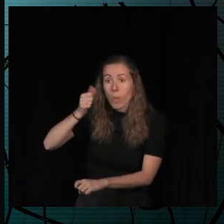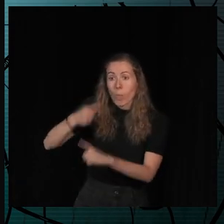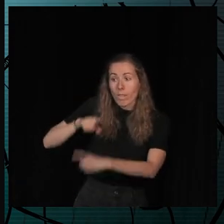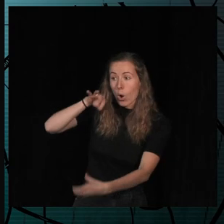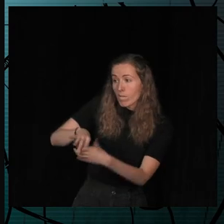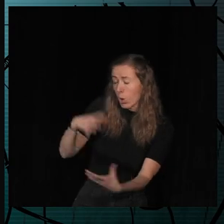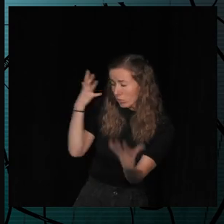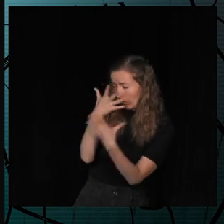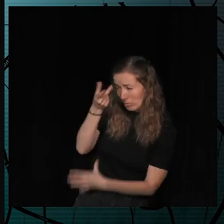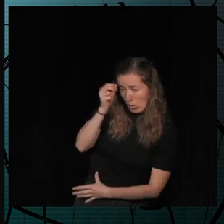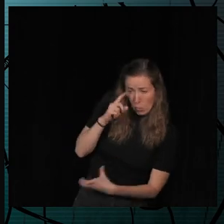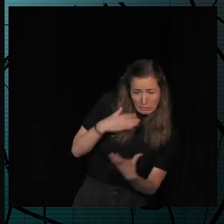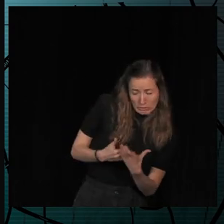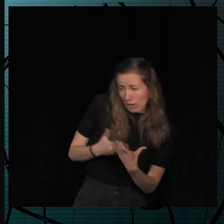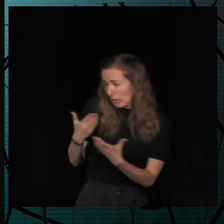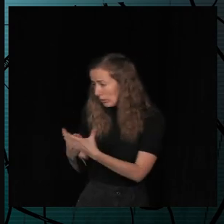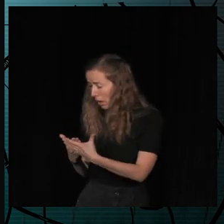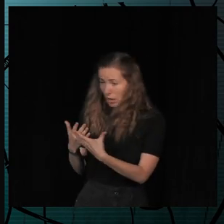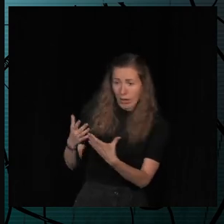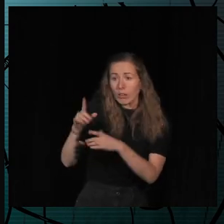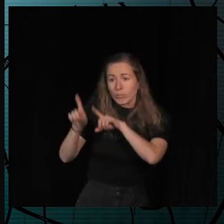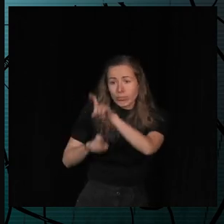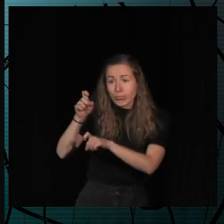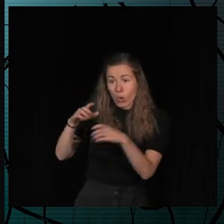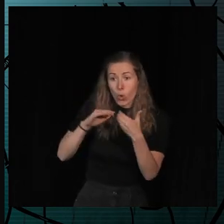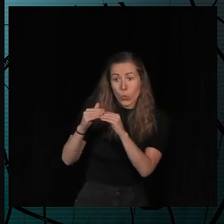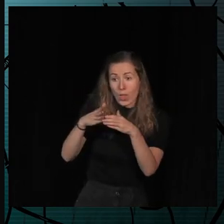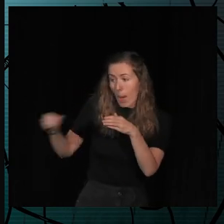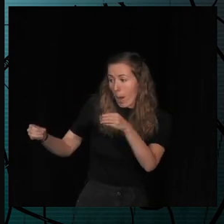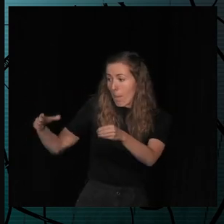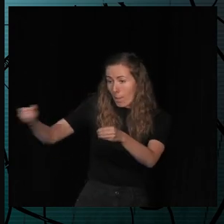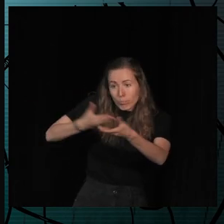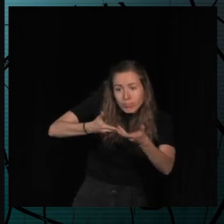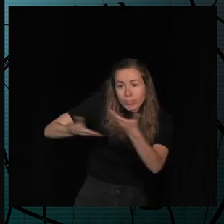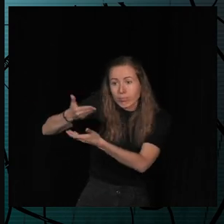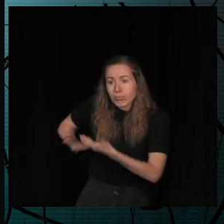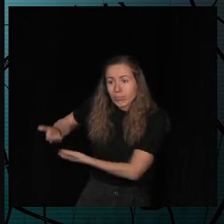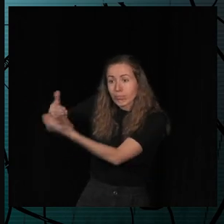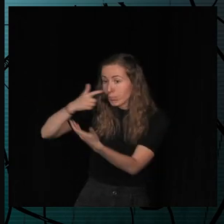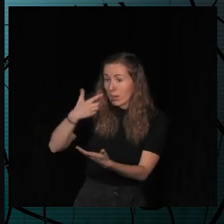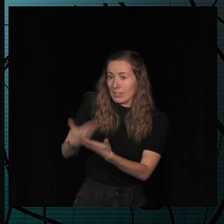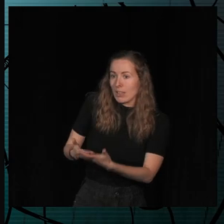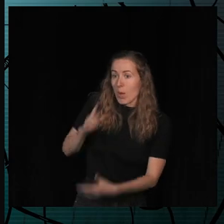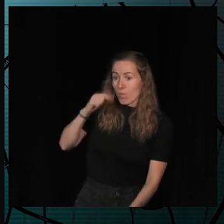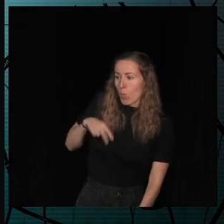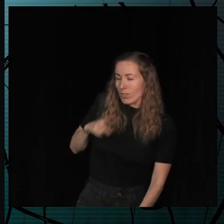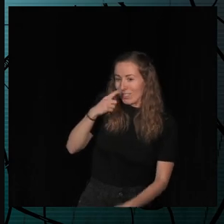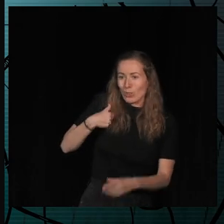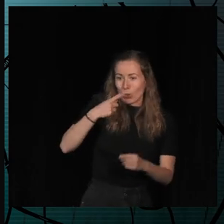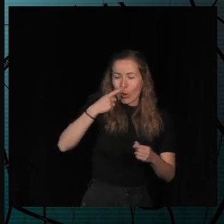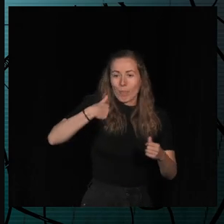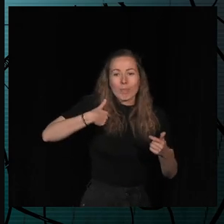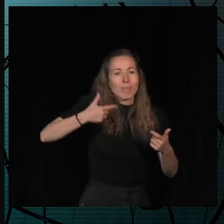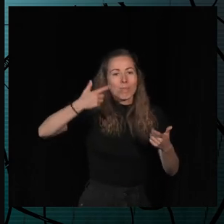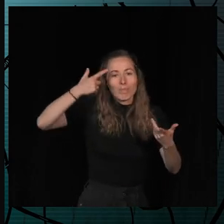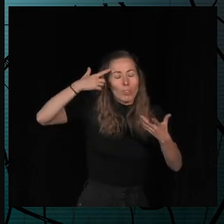parce qu'ils y comprennent pas toujours grand-chose parce que ils se sont retrouvés entre communautés à pouvoir discuter de tout ça et ça je trouve que c'est aussi des choses qui nous échappe en fait